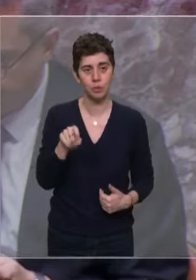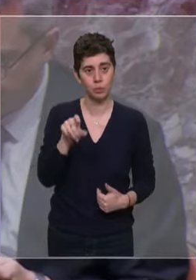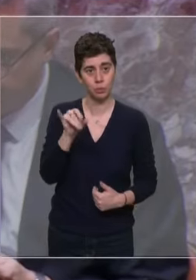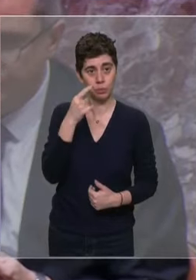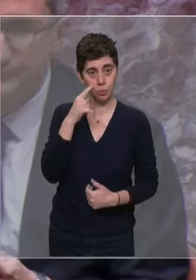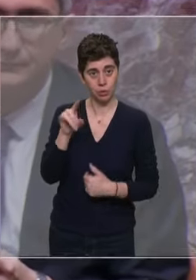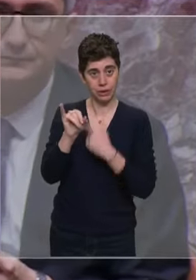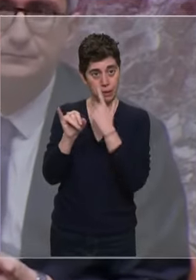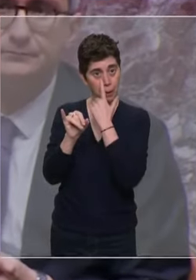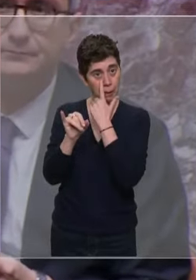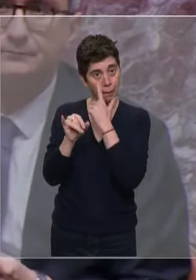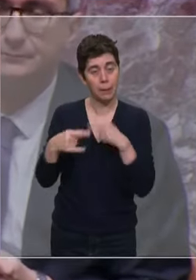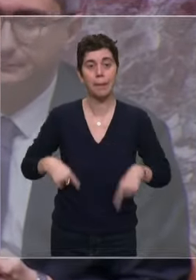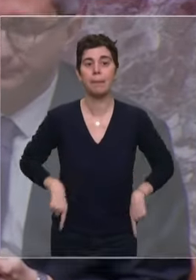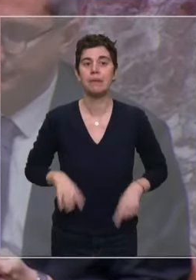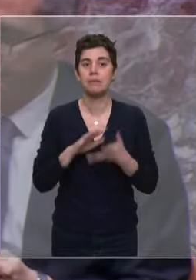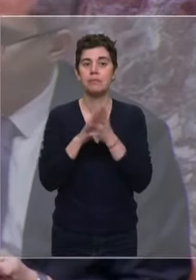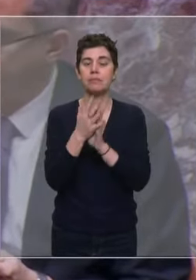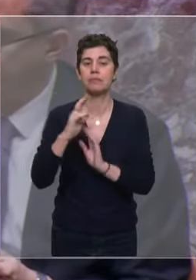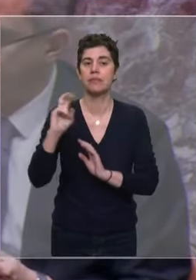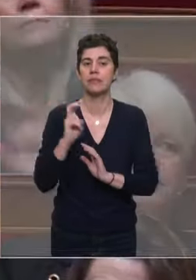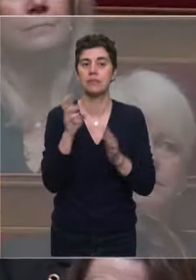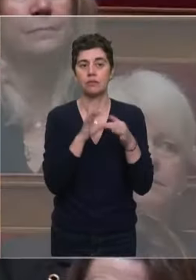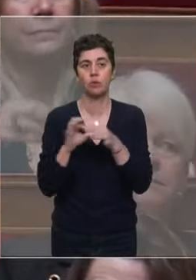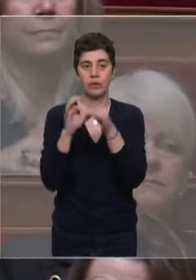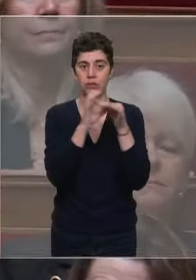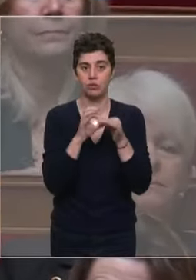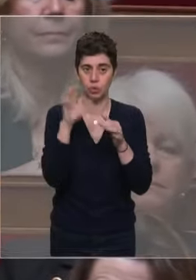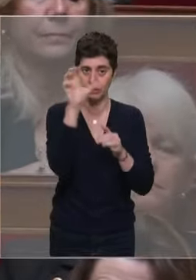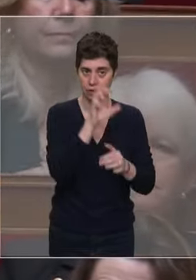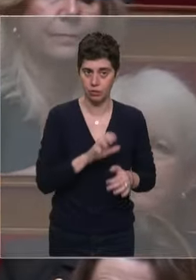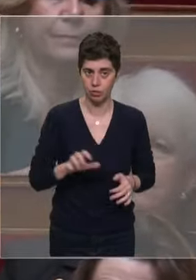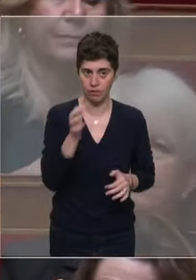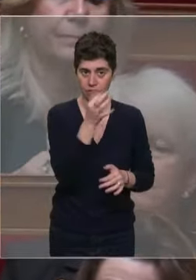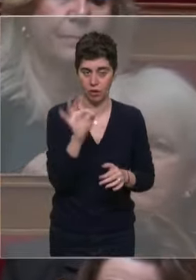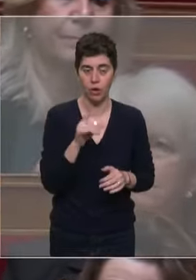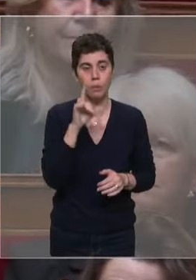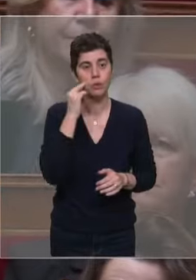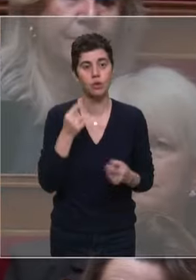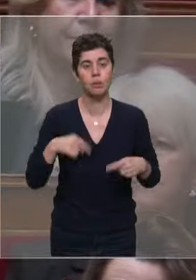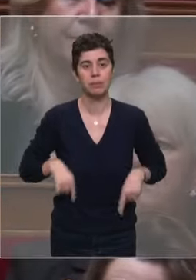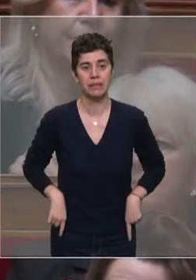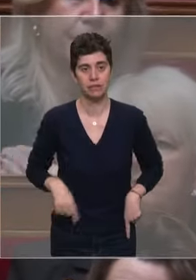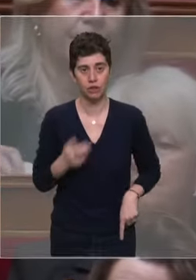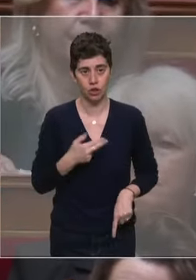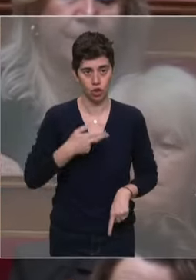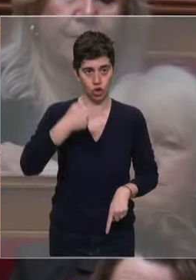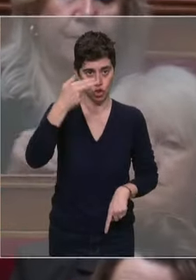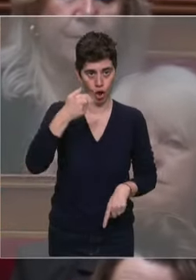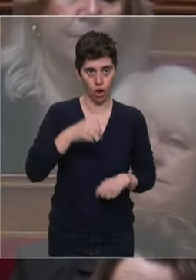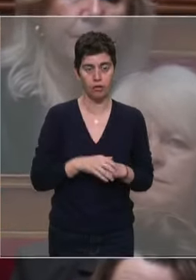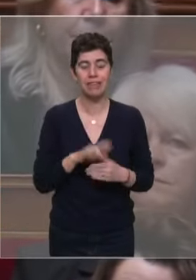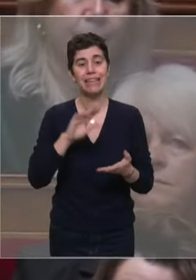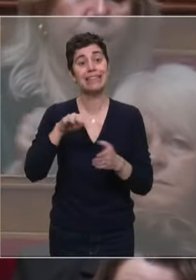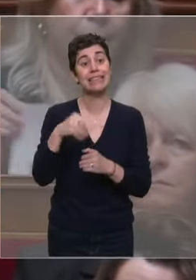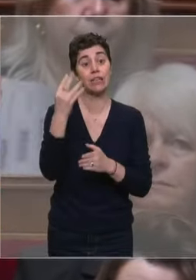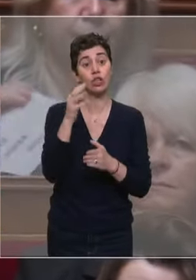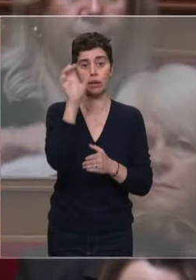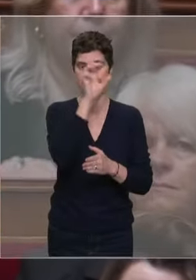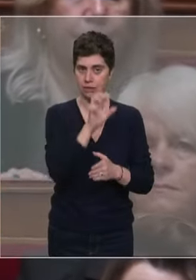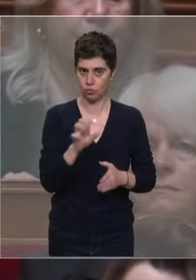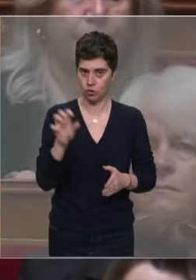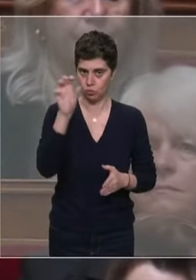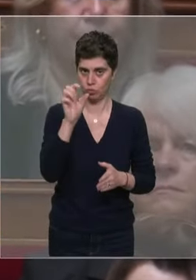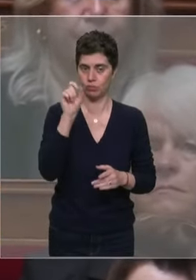au ministre de la Transition écologique et de la Cohésion des territoires. Monsieur le ministre, le Nord, et tout particulièrement la 14e circonscription où je suis